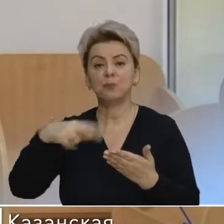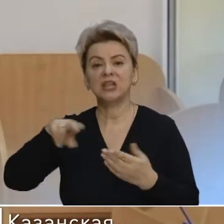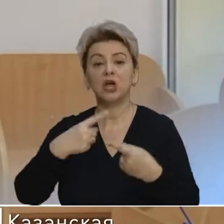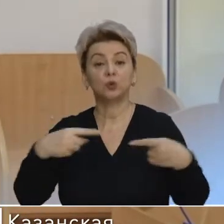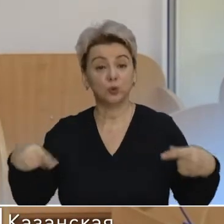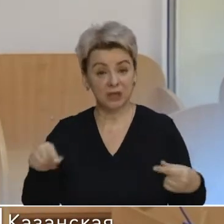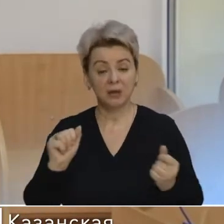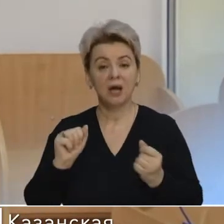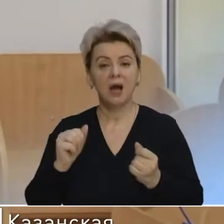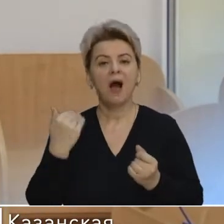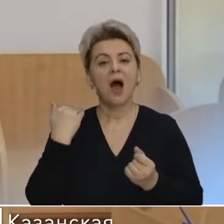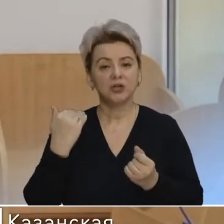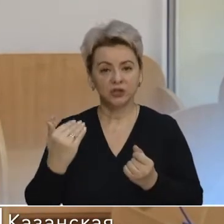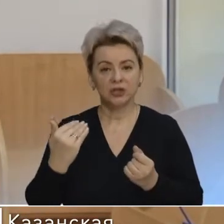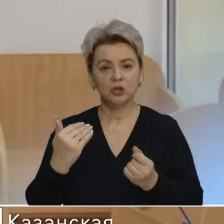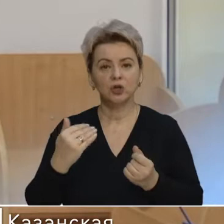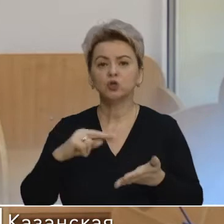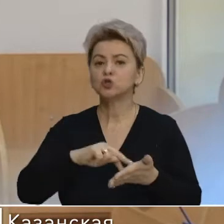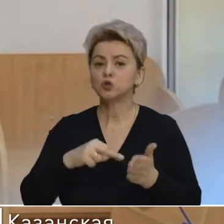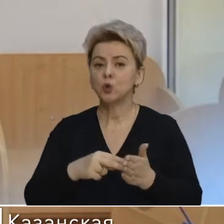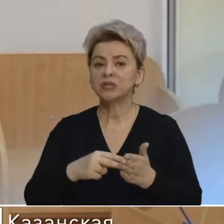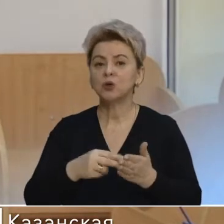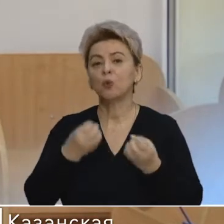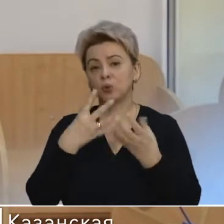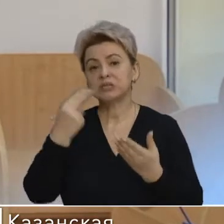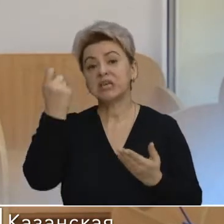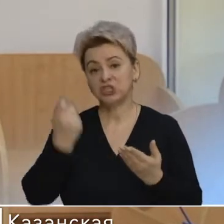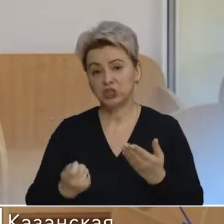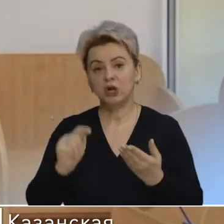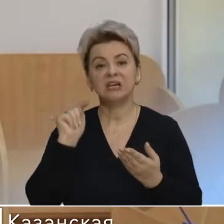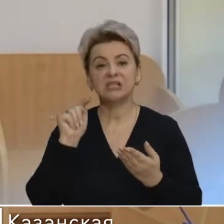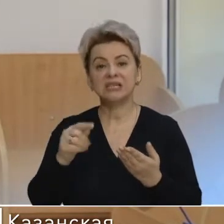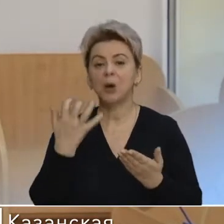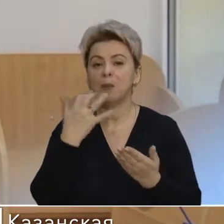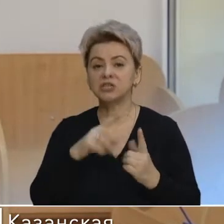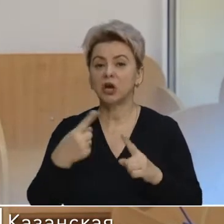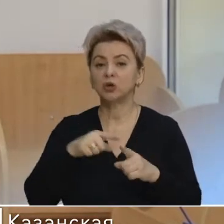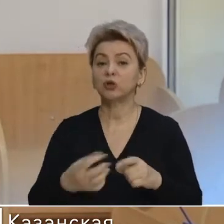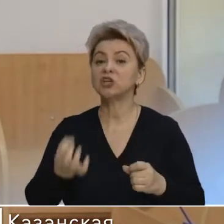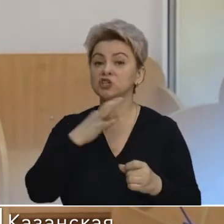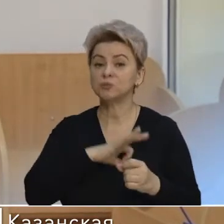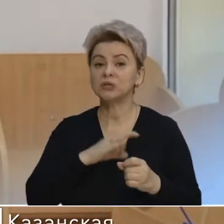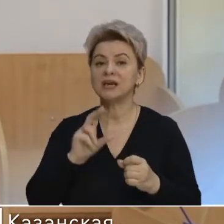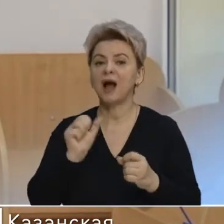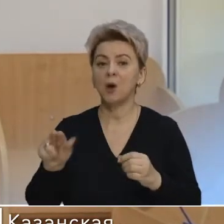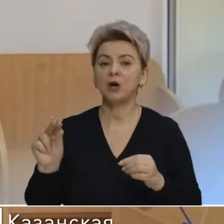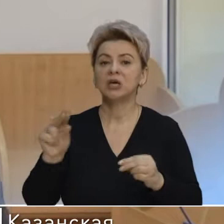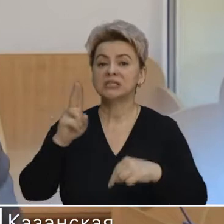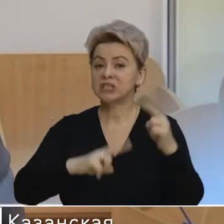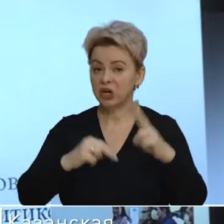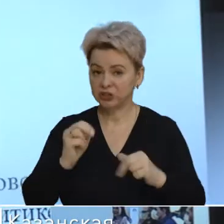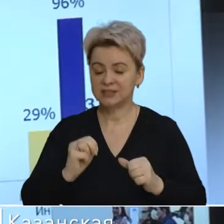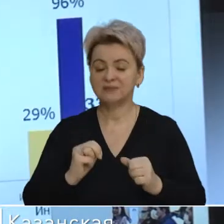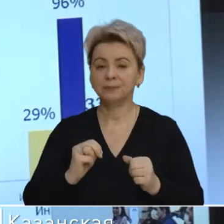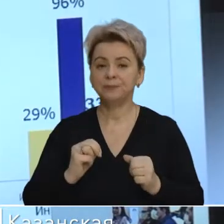остальным, они стоят в разы просто дешевле тех материалов, которые используются при капитальном